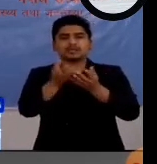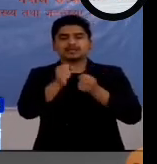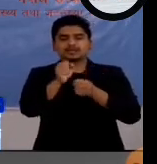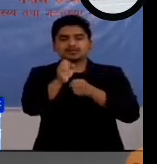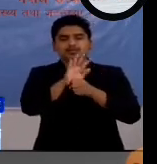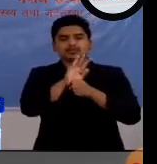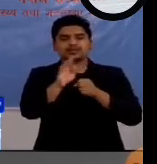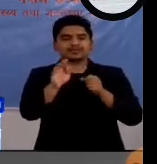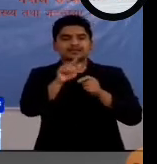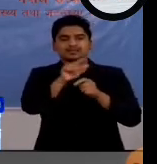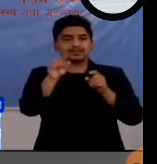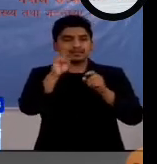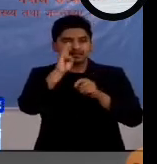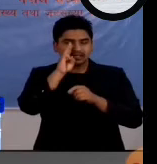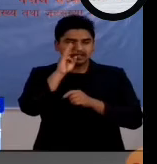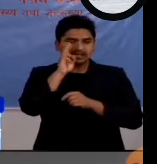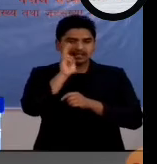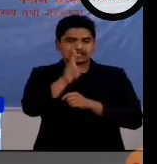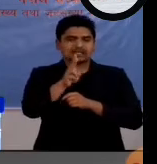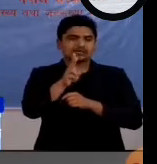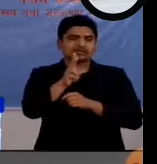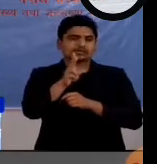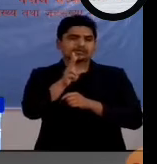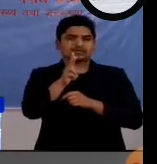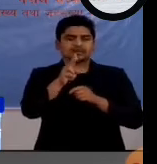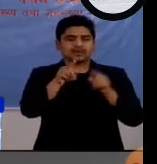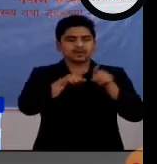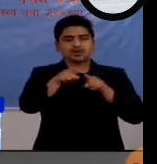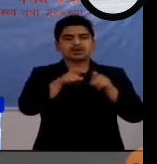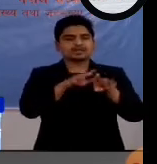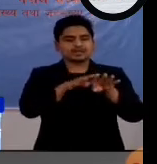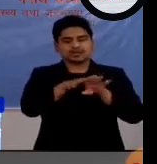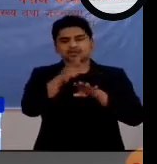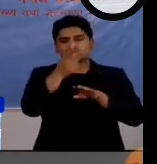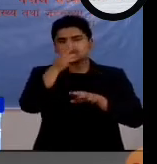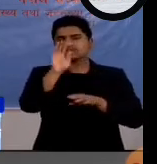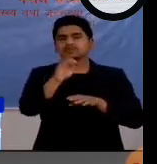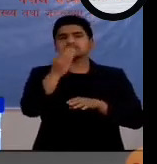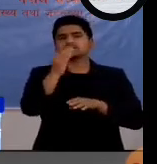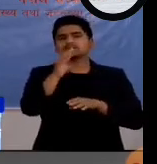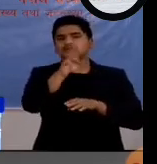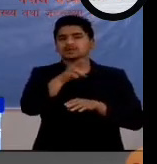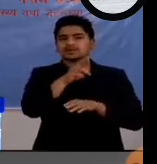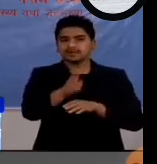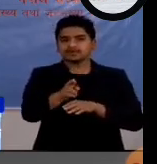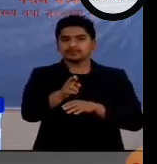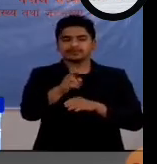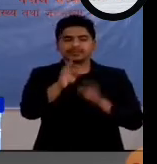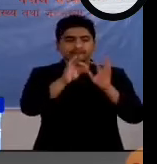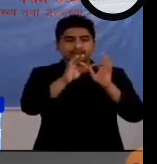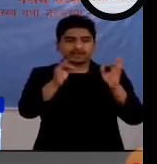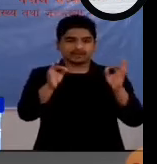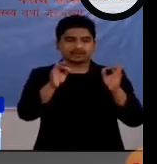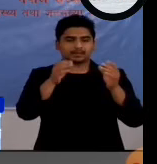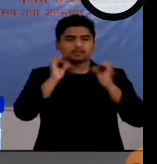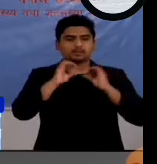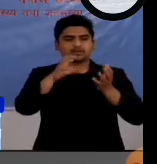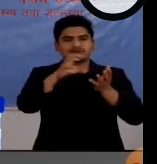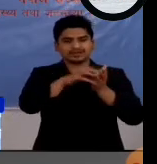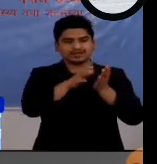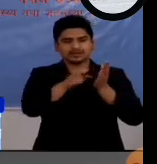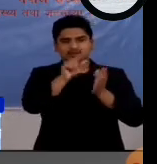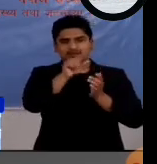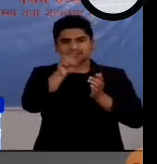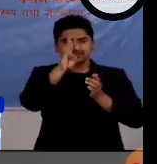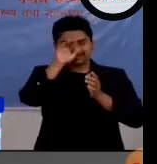पाइन्छ कोभिड-19 को सन्दर्भमा सोको म्यापहरू हेर्न सक्नुहुन्छ, नक्सा हेर्न सक्नुहुन्छ र विभिन्न